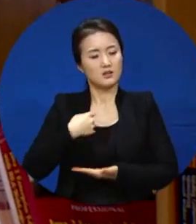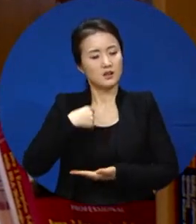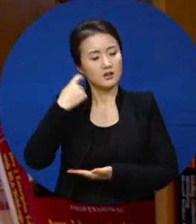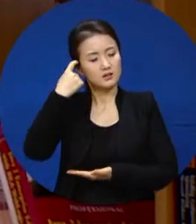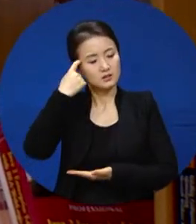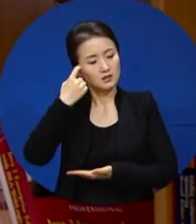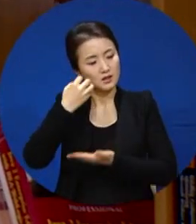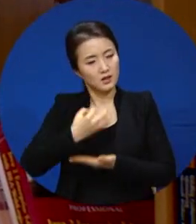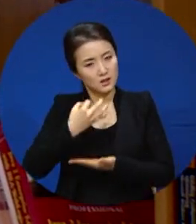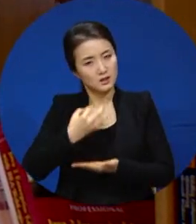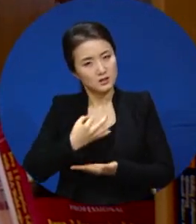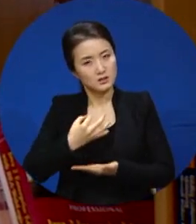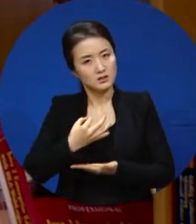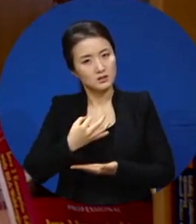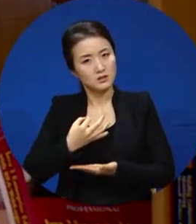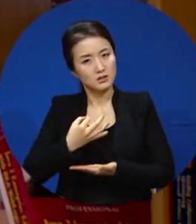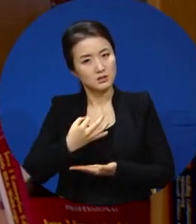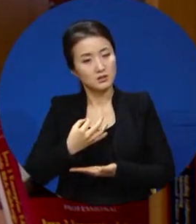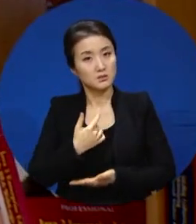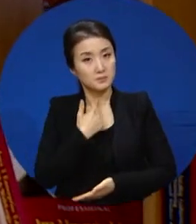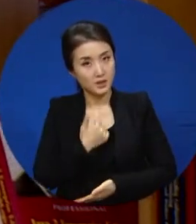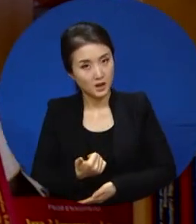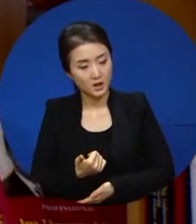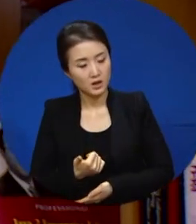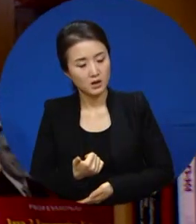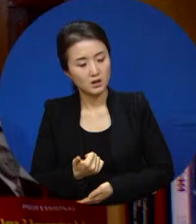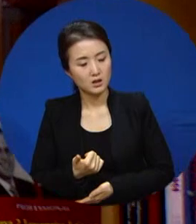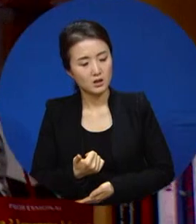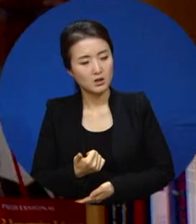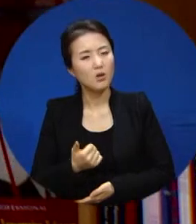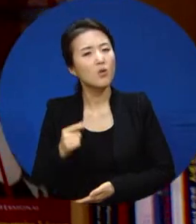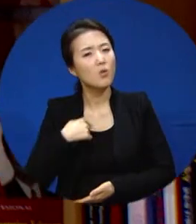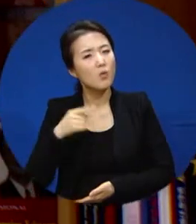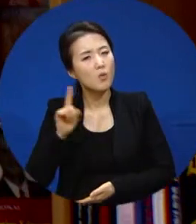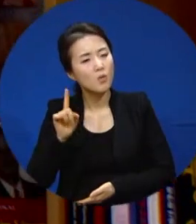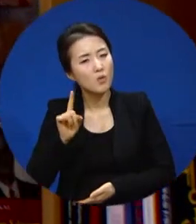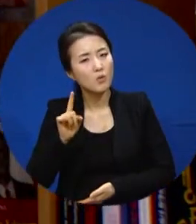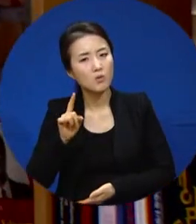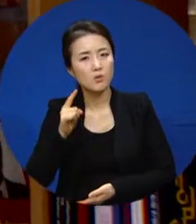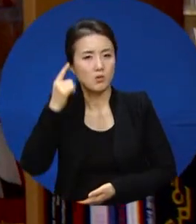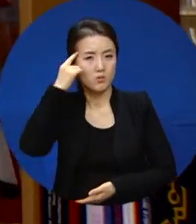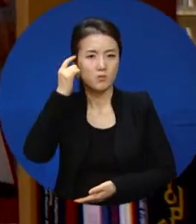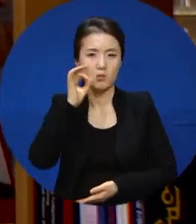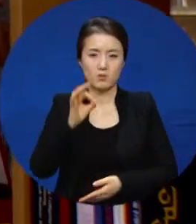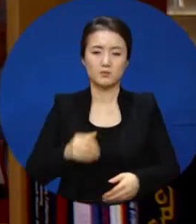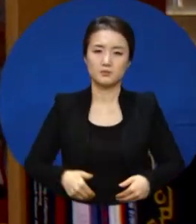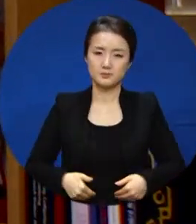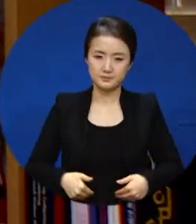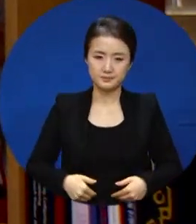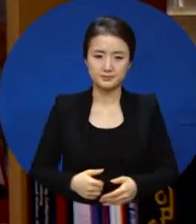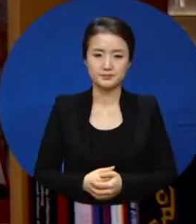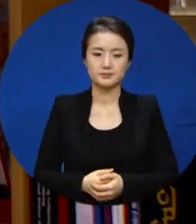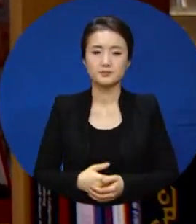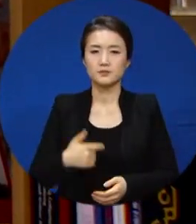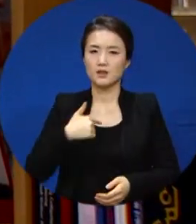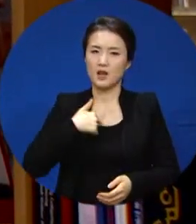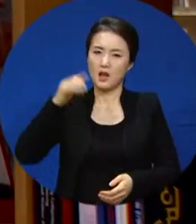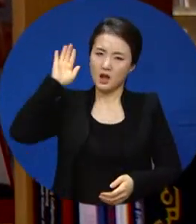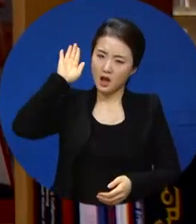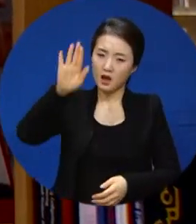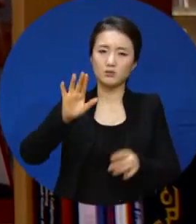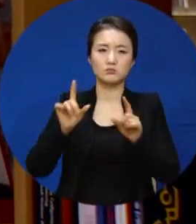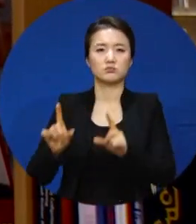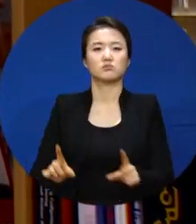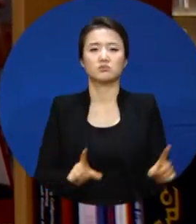보시고 두번째 주문은 우리가 앞으로 살아가야 될 거 아닙니까 내가 앞으로 살아 가야 되는데 나는 어떤 자존감을